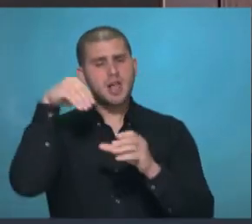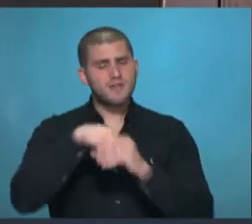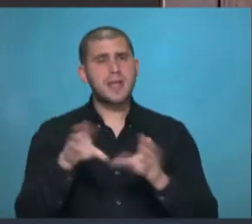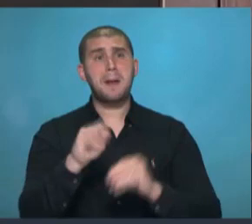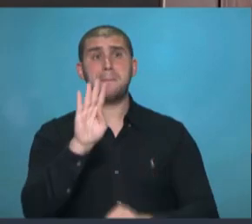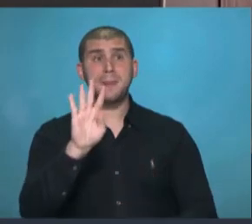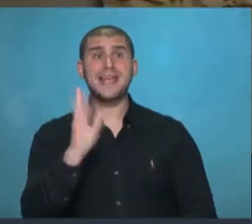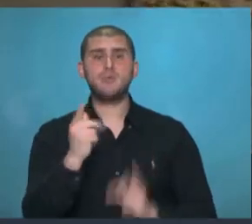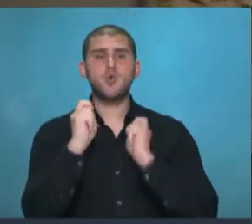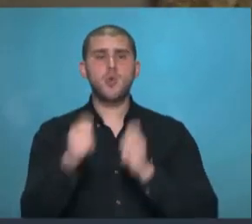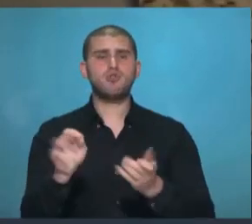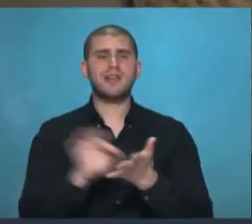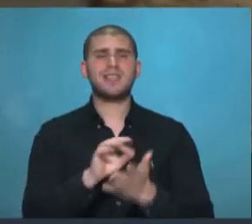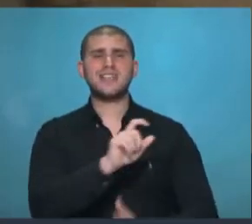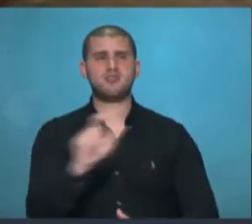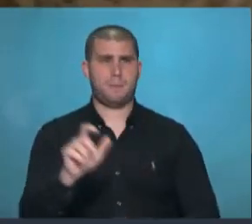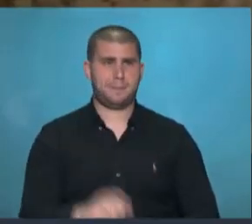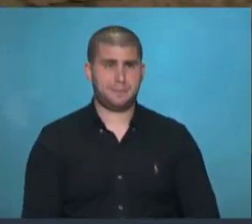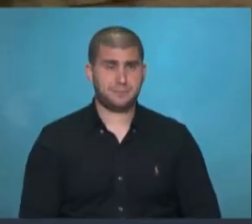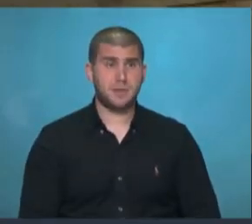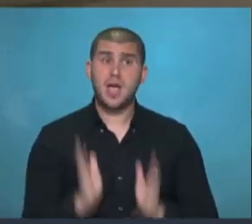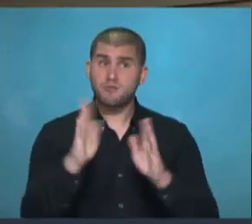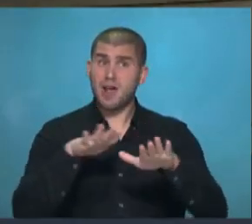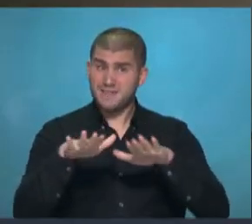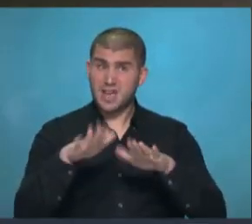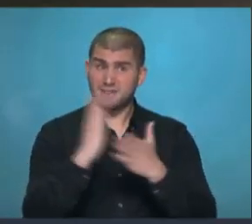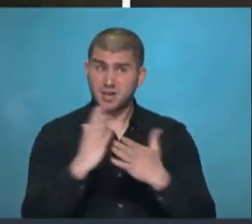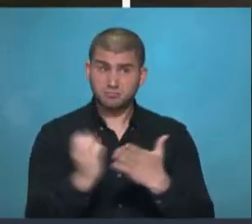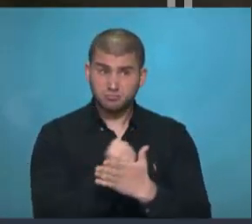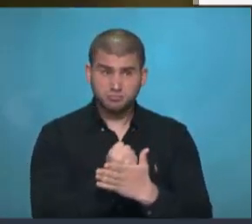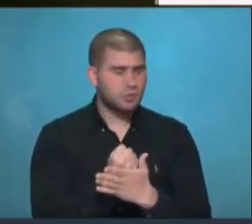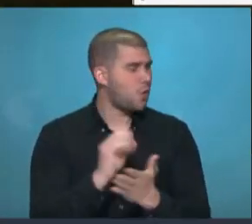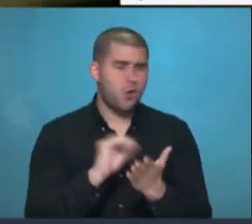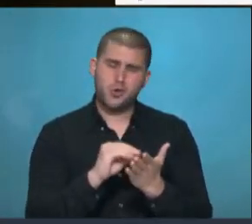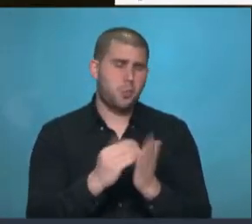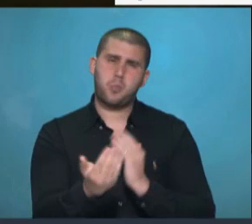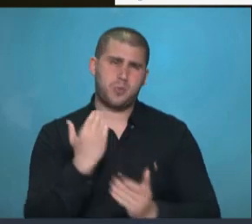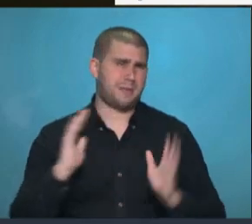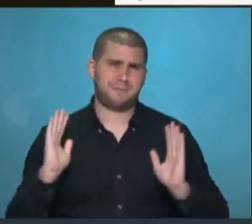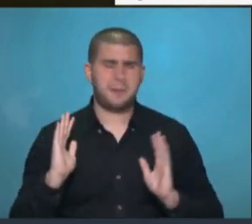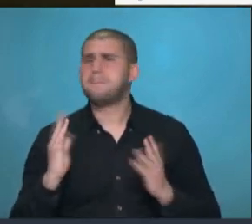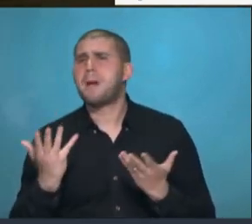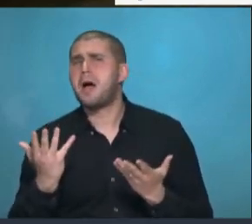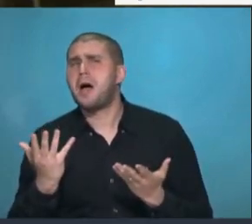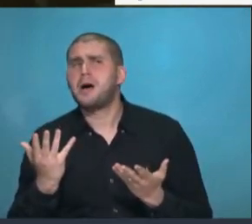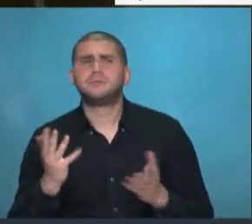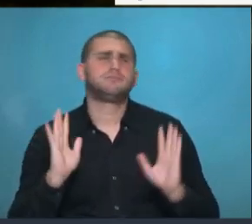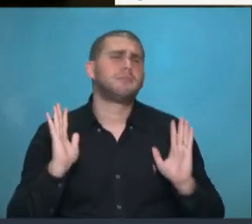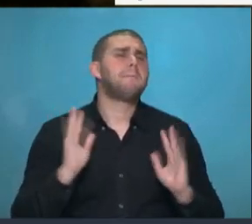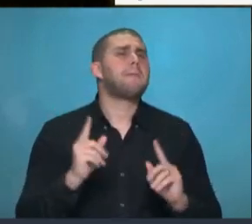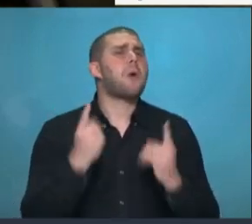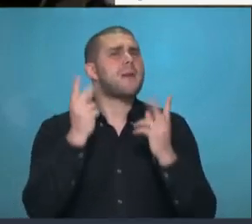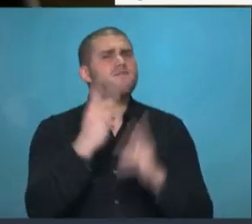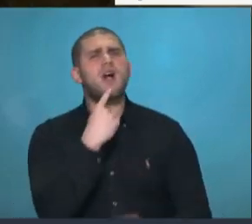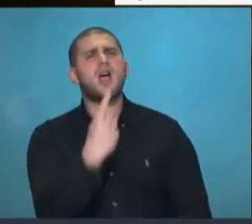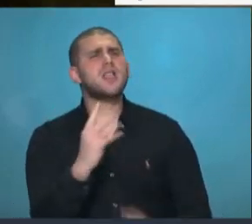אם יוגש נגדו כתב אישום. רונן, אפשר לברך על המוגמר? מוקדם, מוקדם. מה? מה בכל זאת אפשר להגיד?